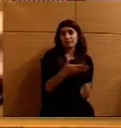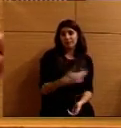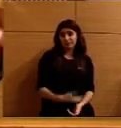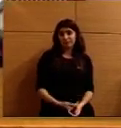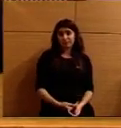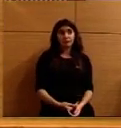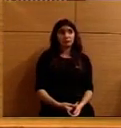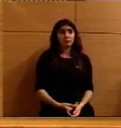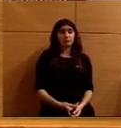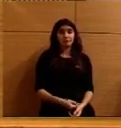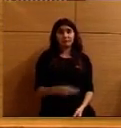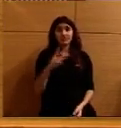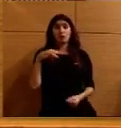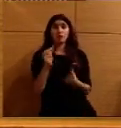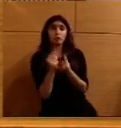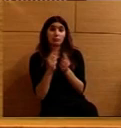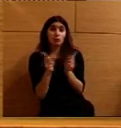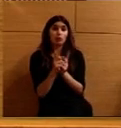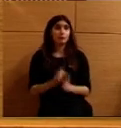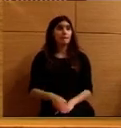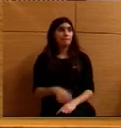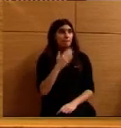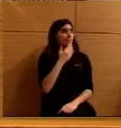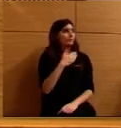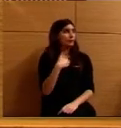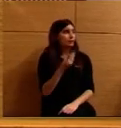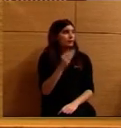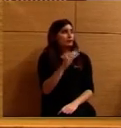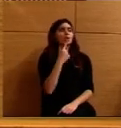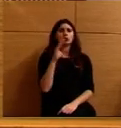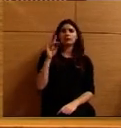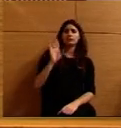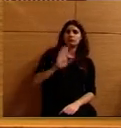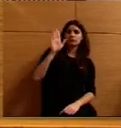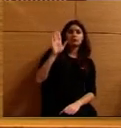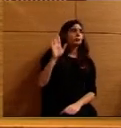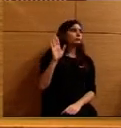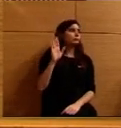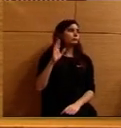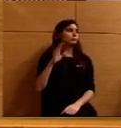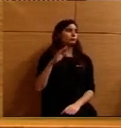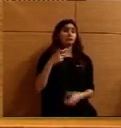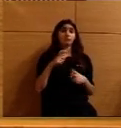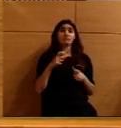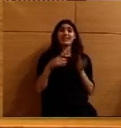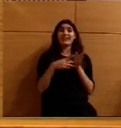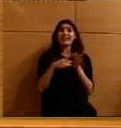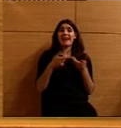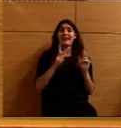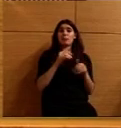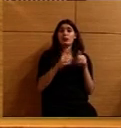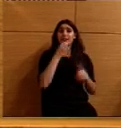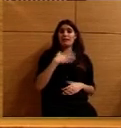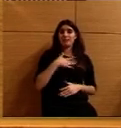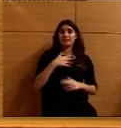a un grapat de quilòmetres xicotet. ¿Vale? Si vol afegir alguna cosa la diputada. Sí, des de l'àrea de benestar social i de qualitat democràtica